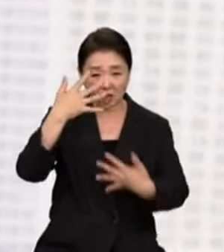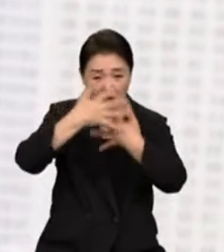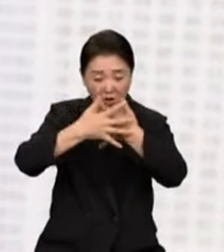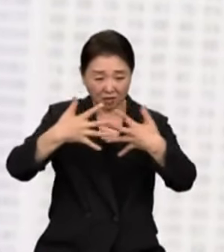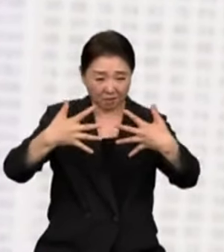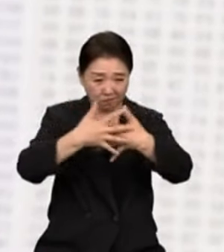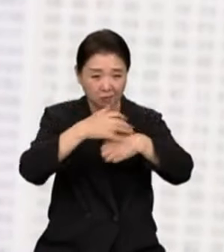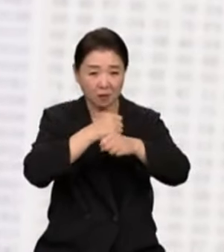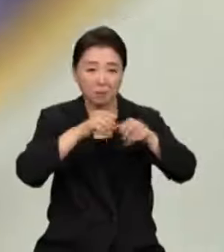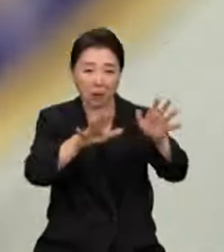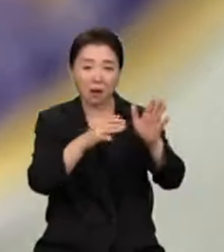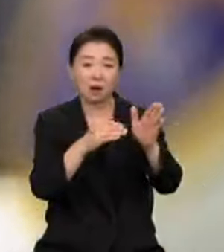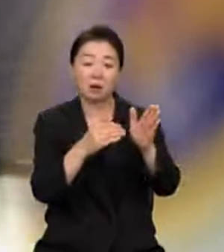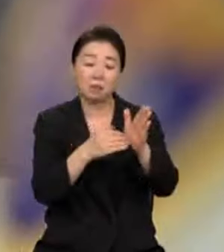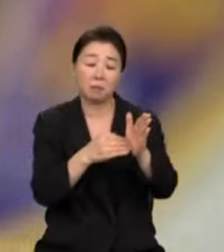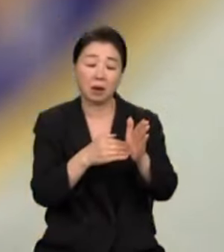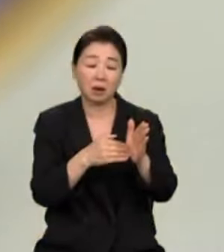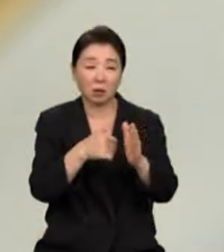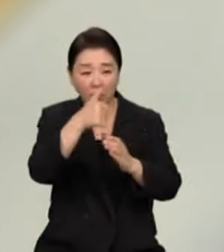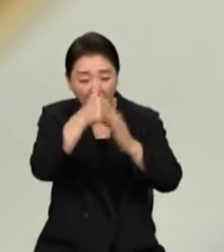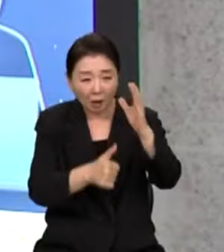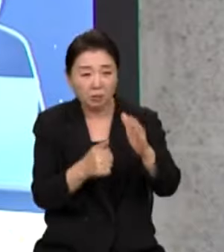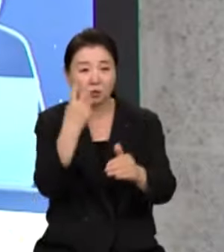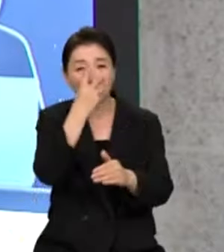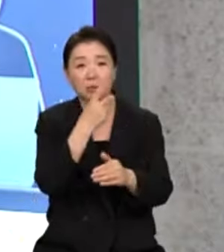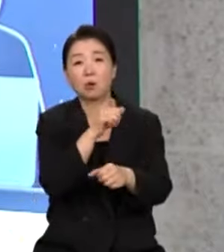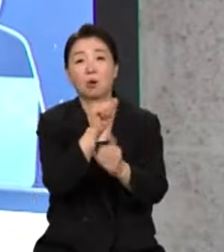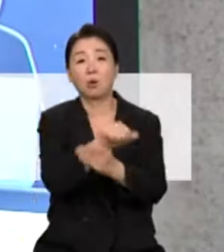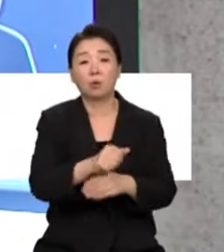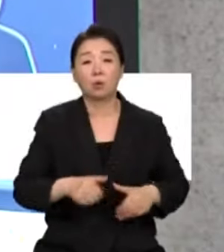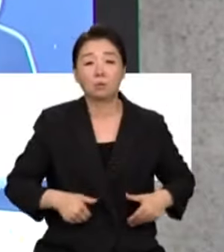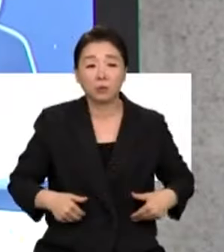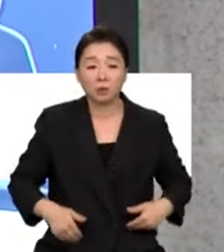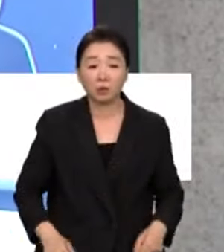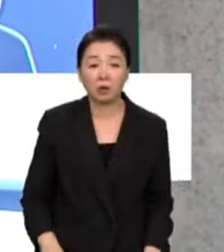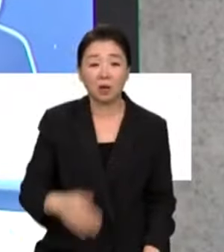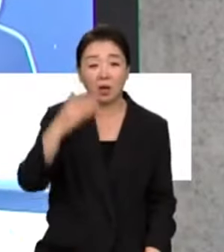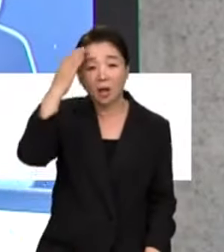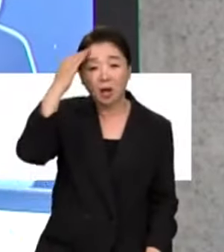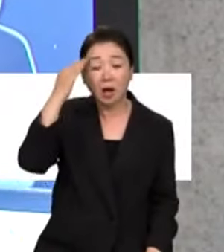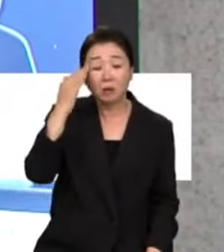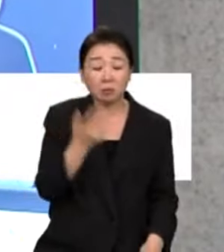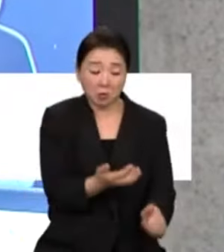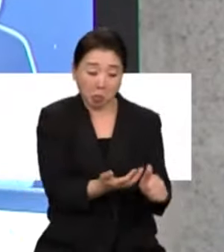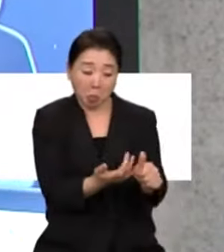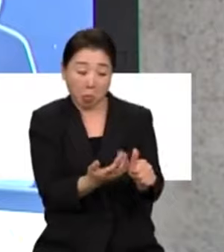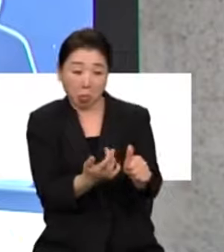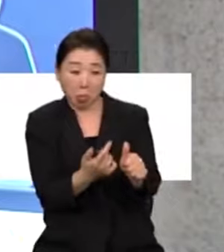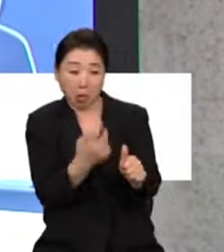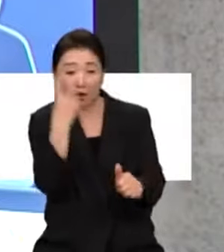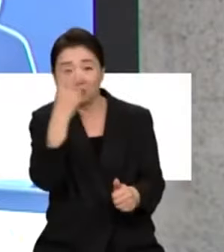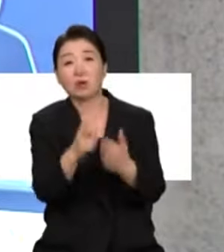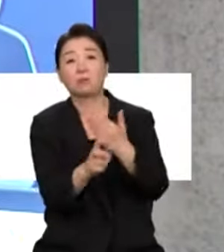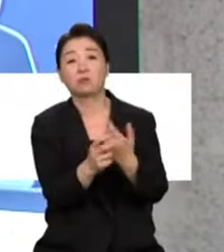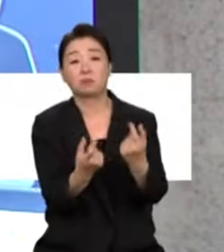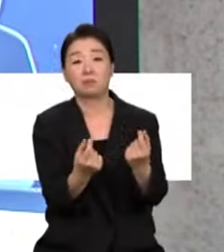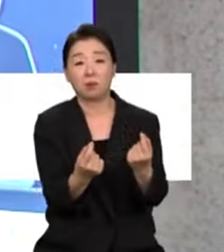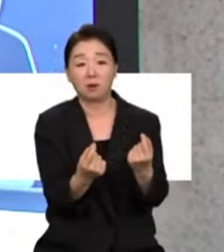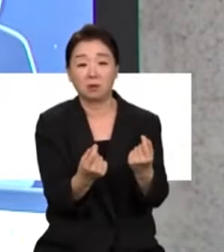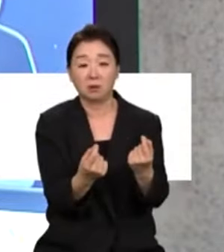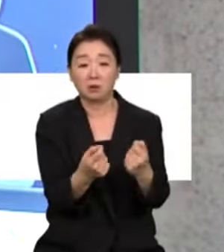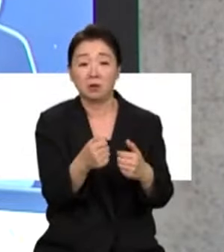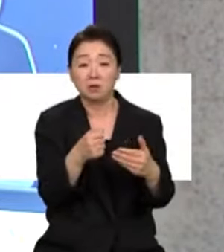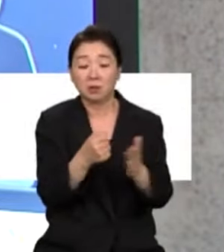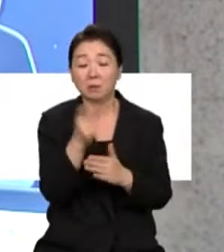수사라 허용해야 한다는 목소리가 나오는 이유입니다 우리나라에서는 함정 수사가 일단 무시하게 불법으로 되어 있고요 그런 식으로